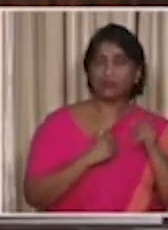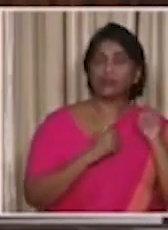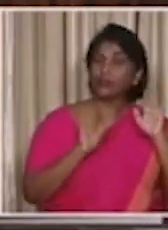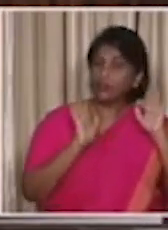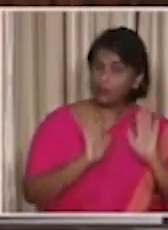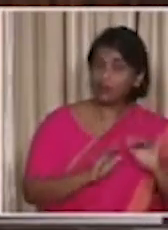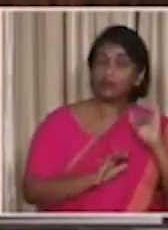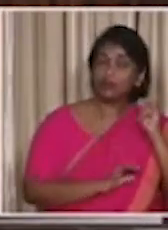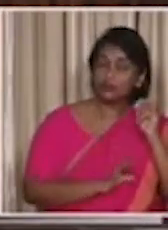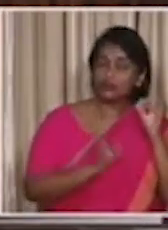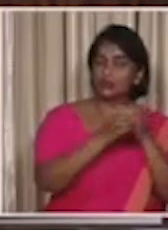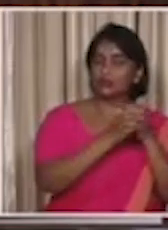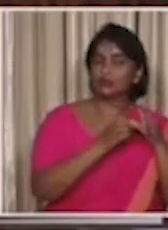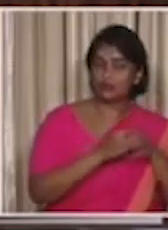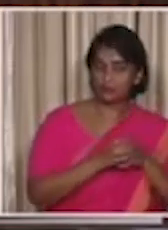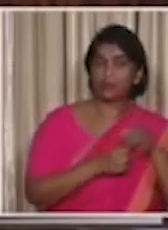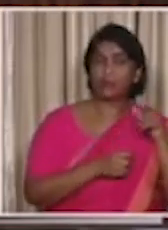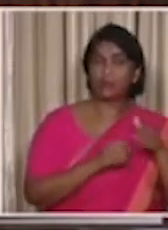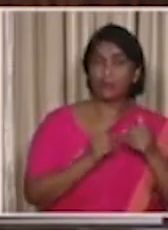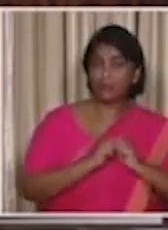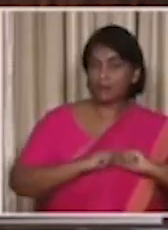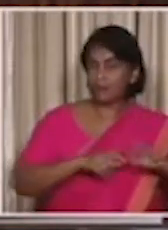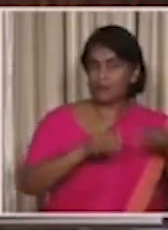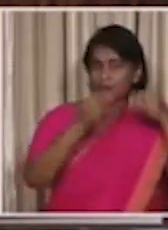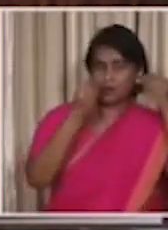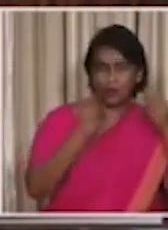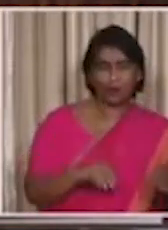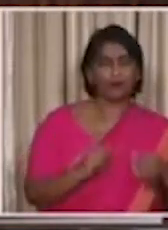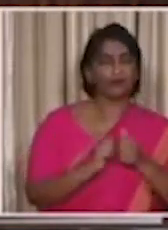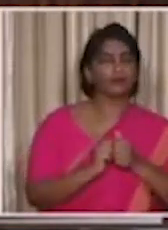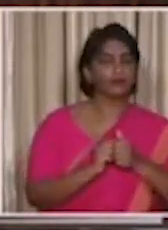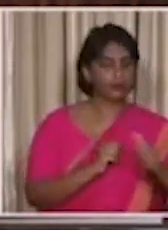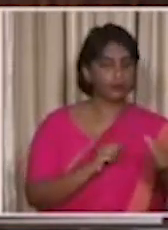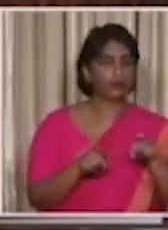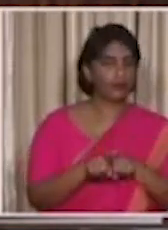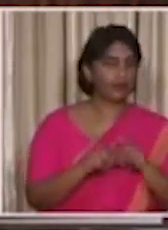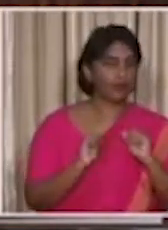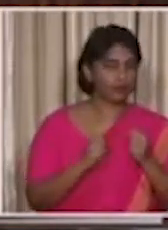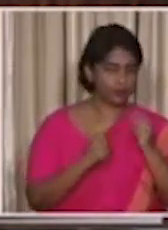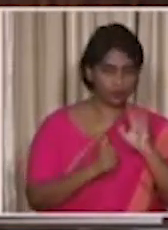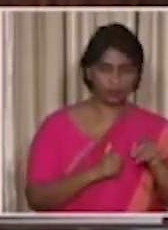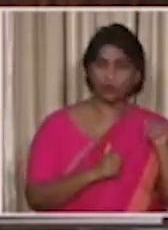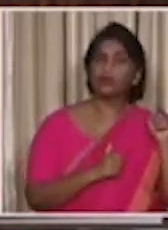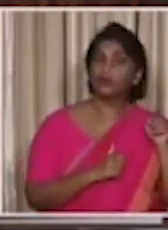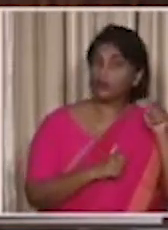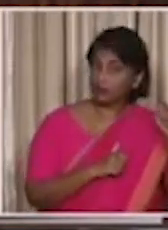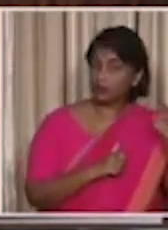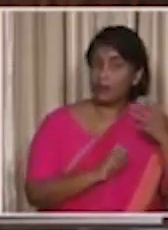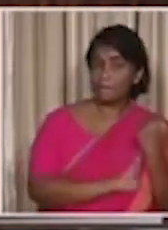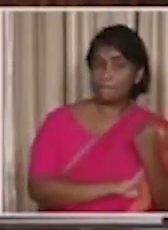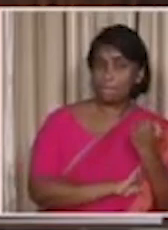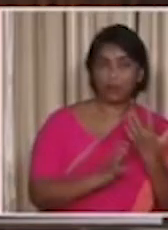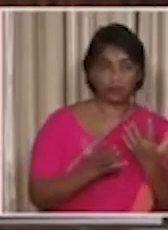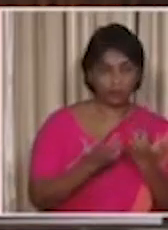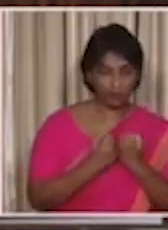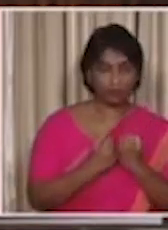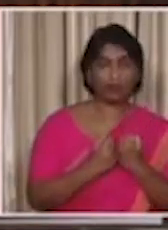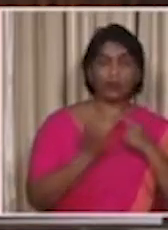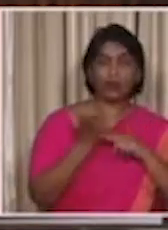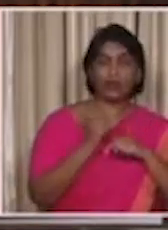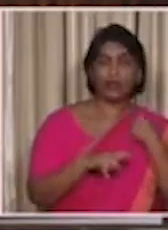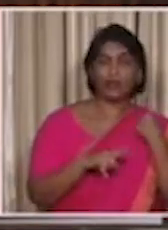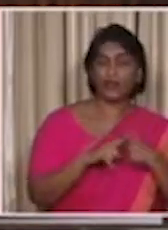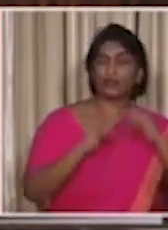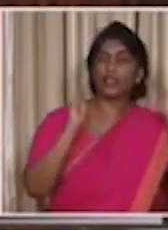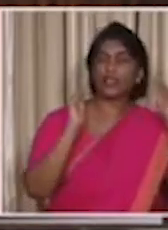හැබැයි සමහර කණ්ඩායම් මේ ගමන් මඟ කඩාකප්පල් කරන්නට තැත් දරනවා ඔවුන්ට බලය ලැබුණොත් බදු අඩු